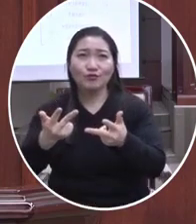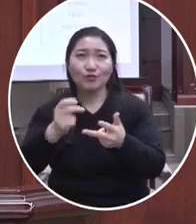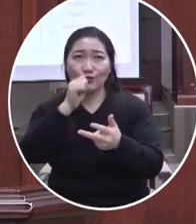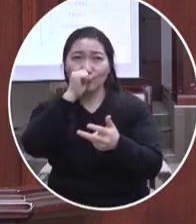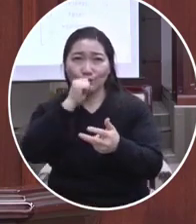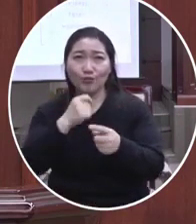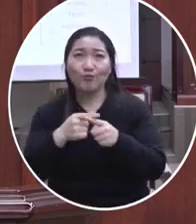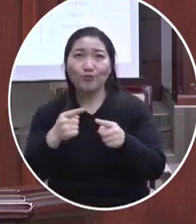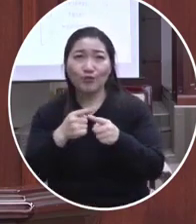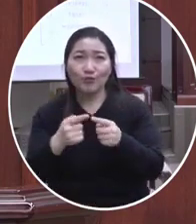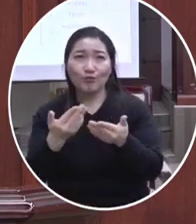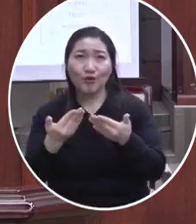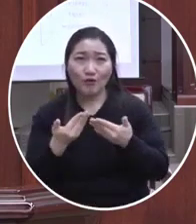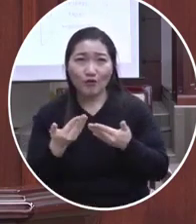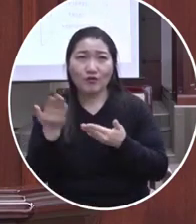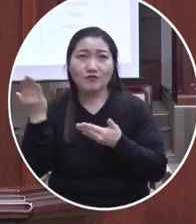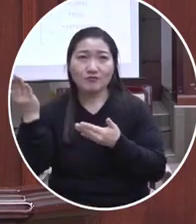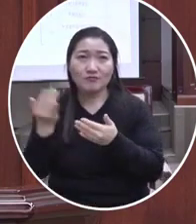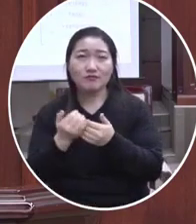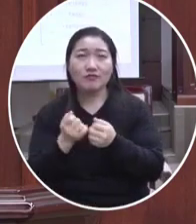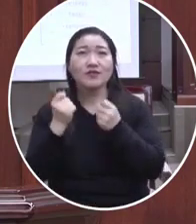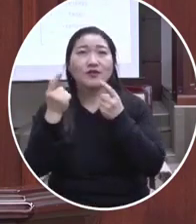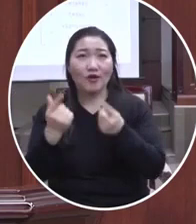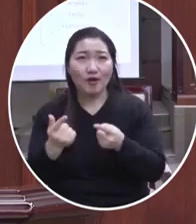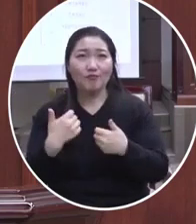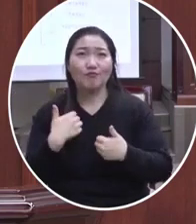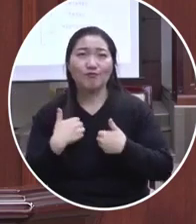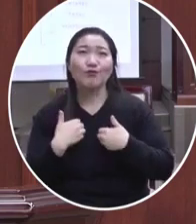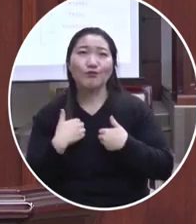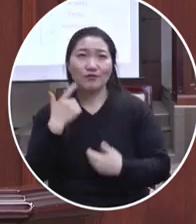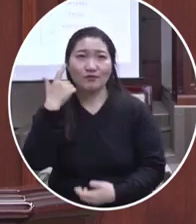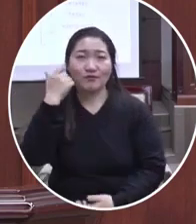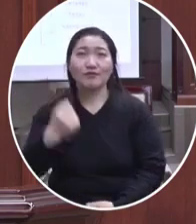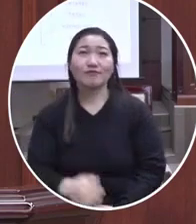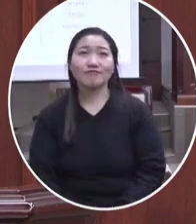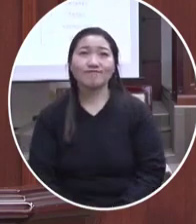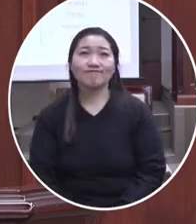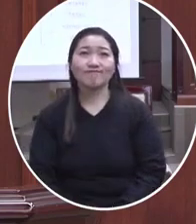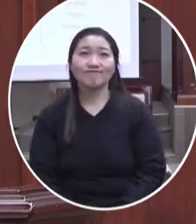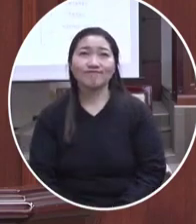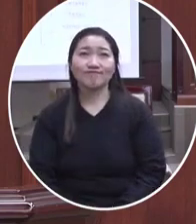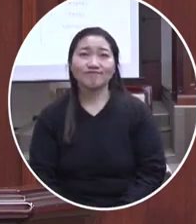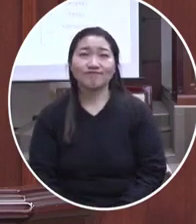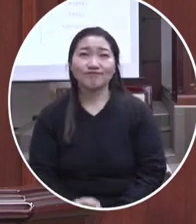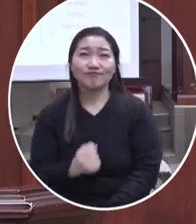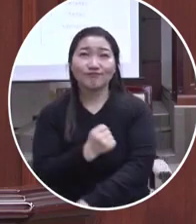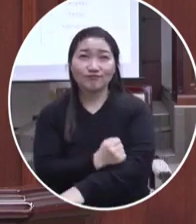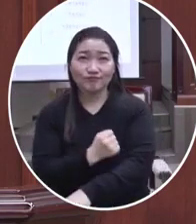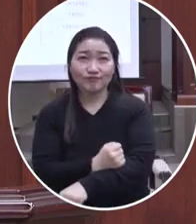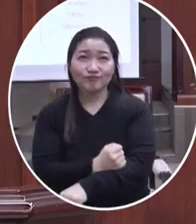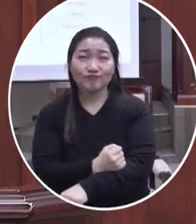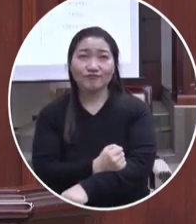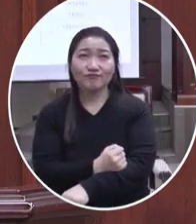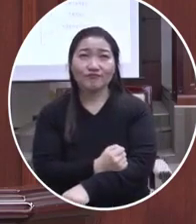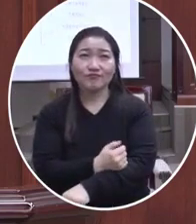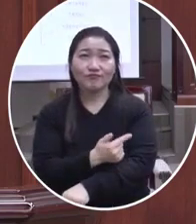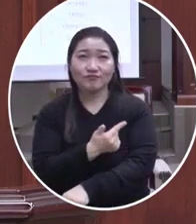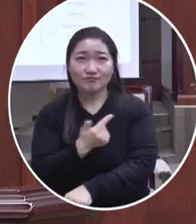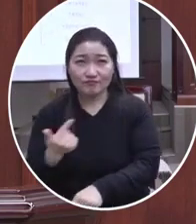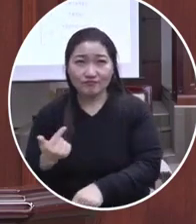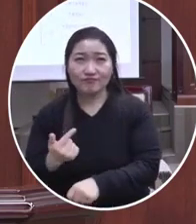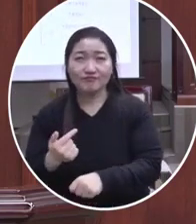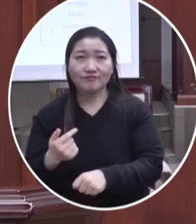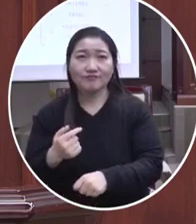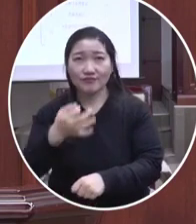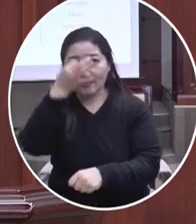관객들에게 호평을 받는 공연을 하고 있는 분들께는 기회가 필요하다고 생각합니다. 공헌도 높은